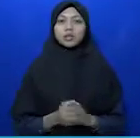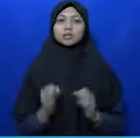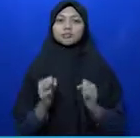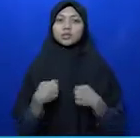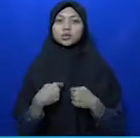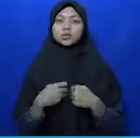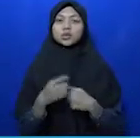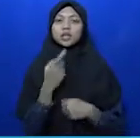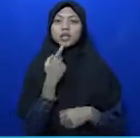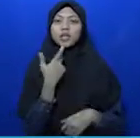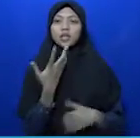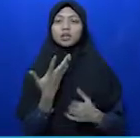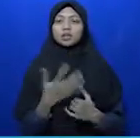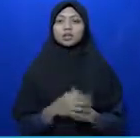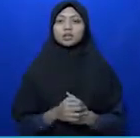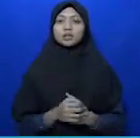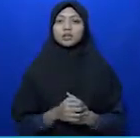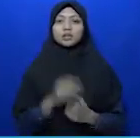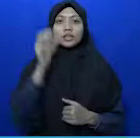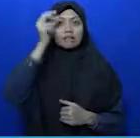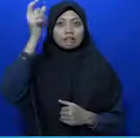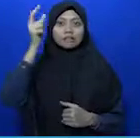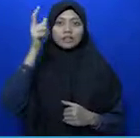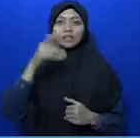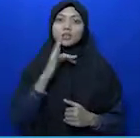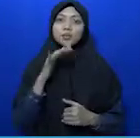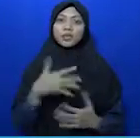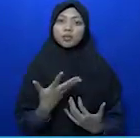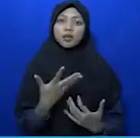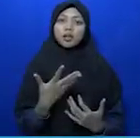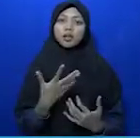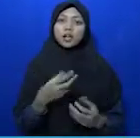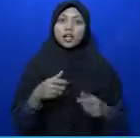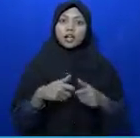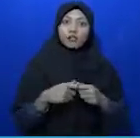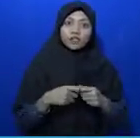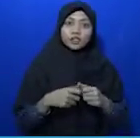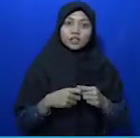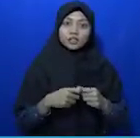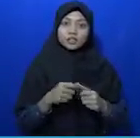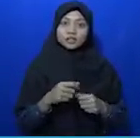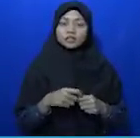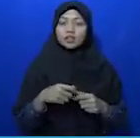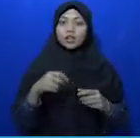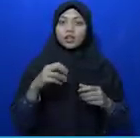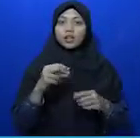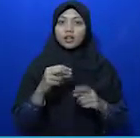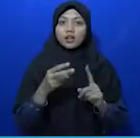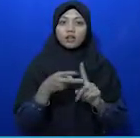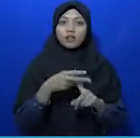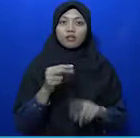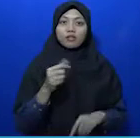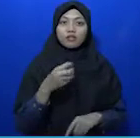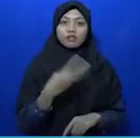kesepakatan terkait dengan rencana sejauh mana investasi itu dilakukan Freeport, sejauh mana itu dilakukan oleh Inalum.